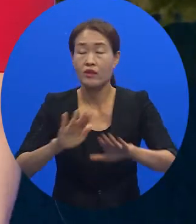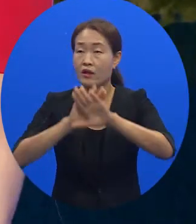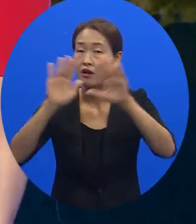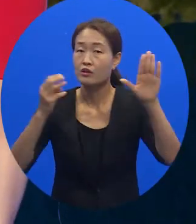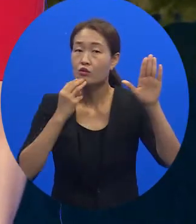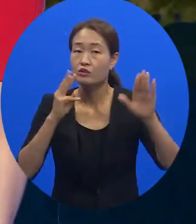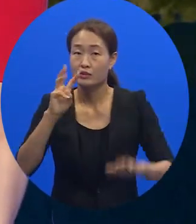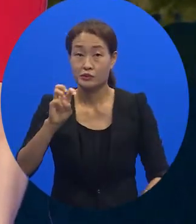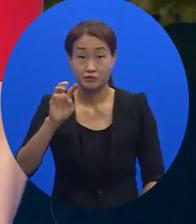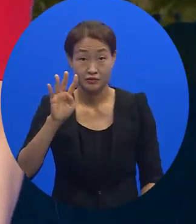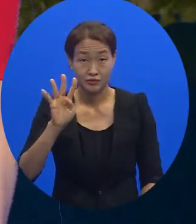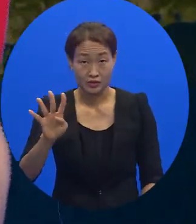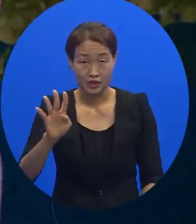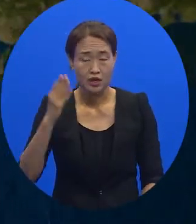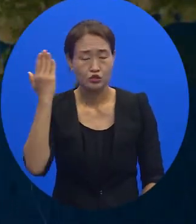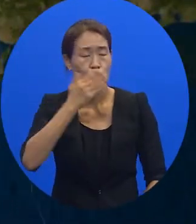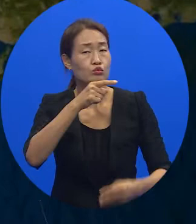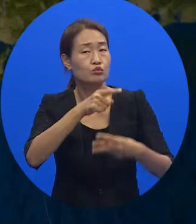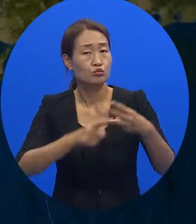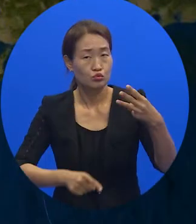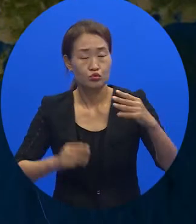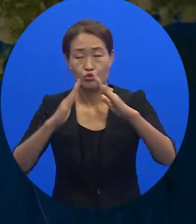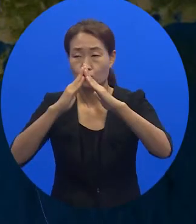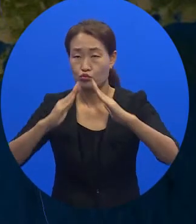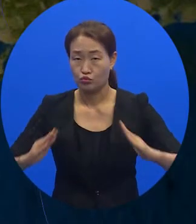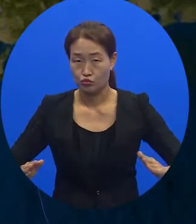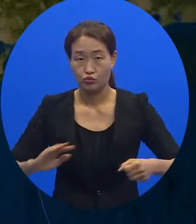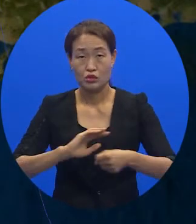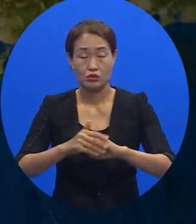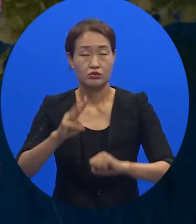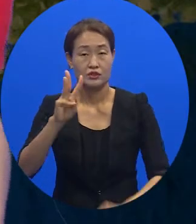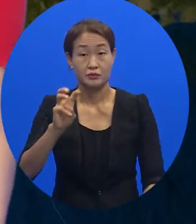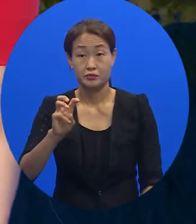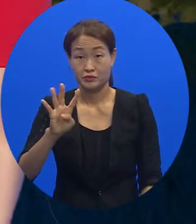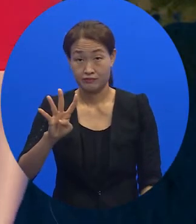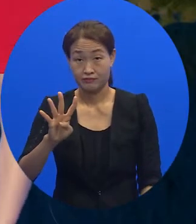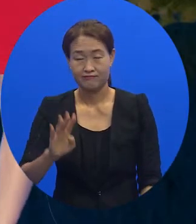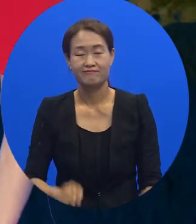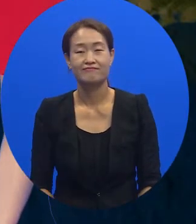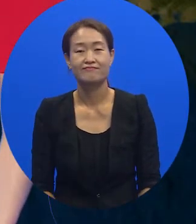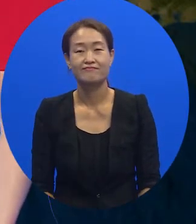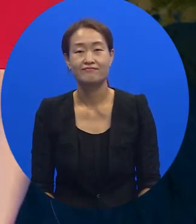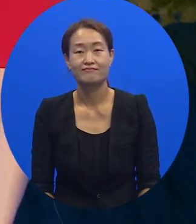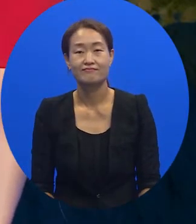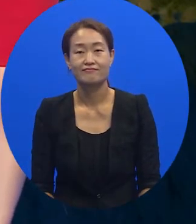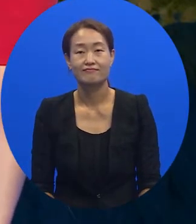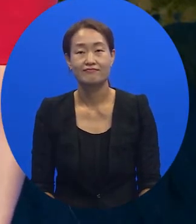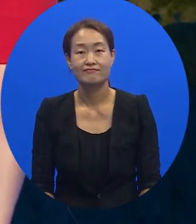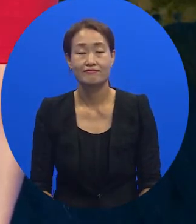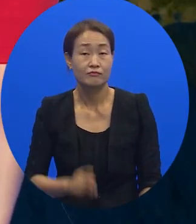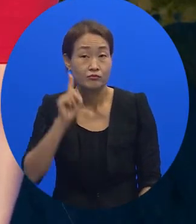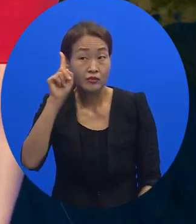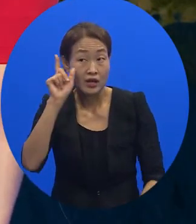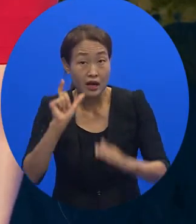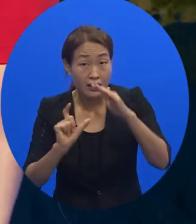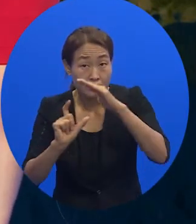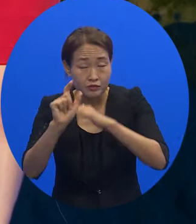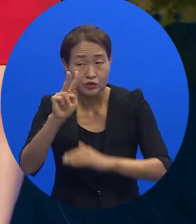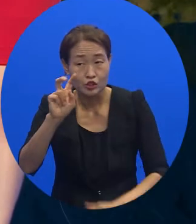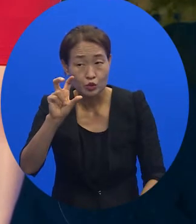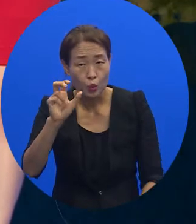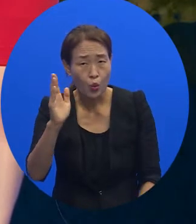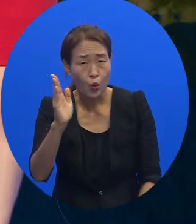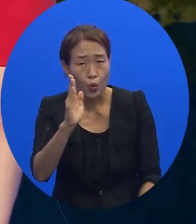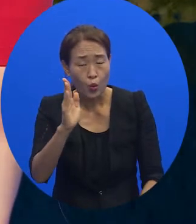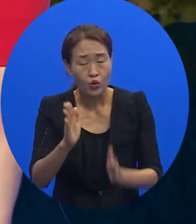기온 서울은 34도, 청주와 전주, 대구 34도가 예상됩니다. 내일 아침은 25도